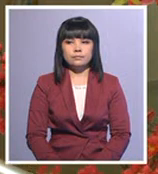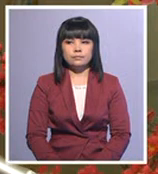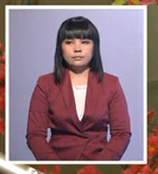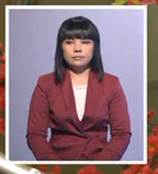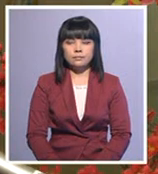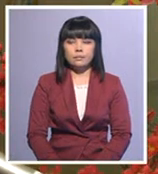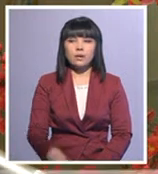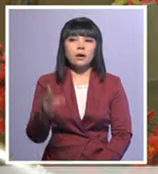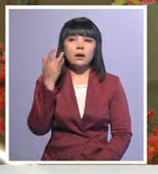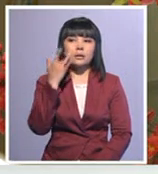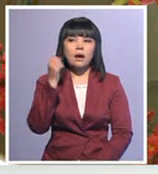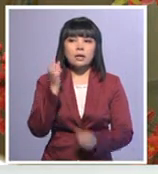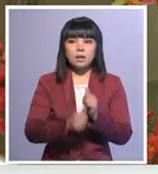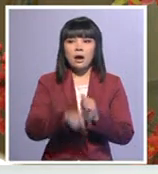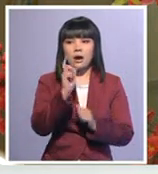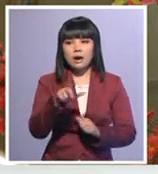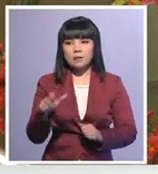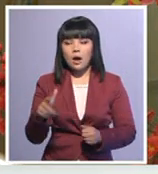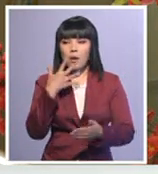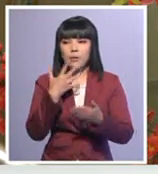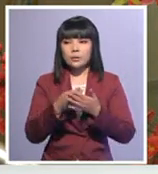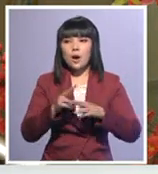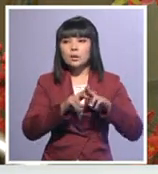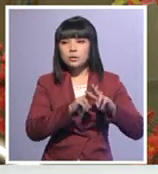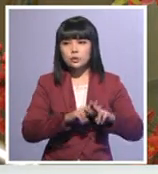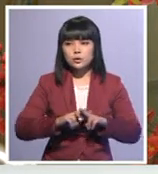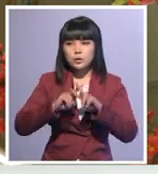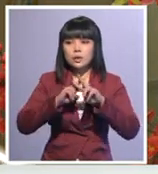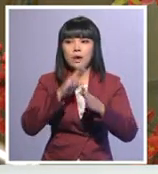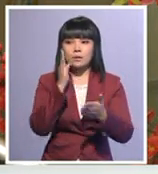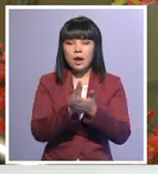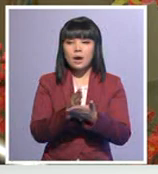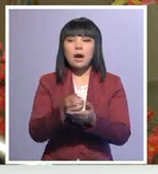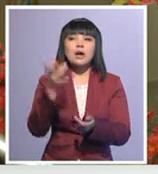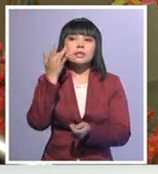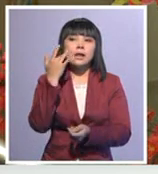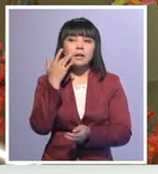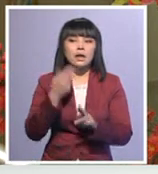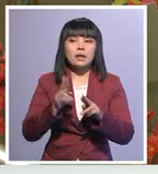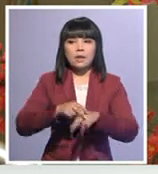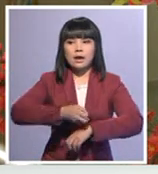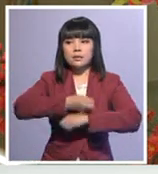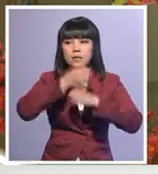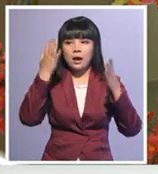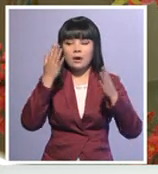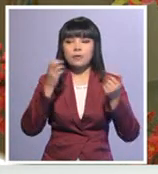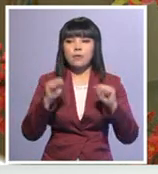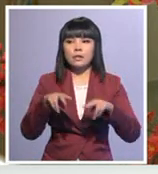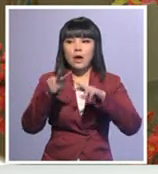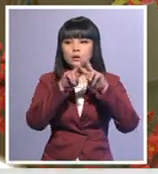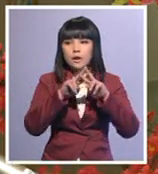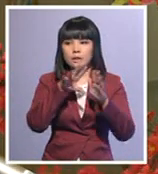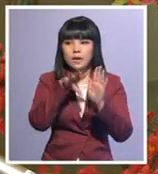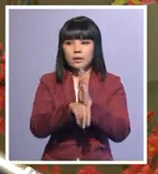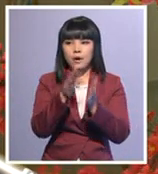бар. Әрбір адамның өзінің жұлдызы болады, жарық жұлдызы болады. Сондықтан біздің тәуелсіздік мемлекетіміз, еліміздің